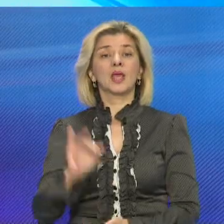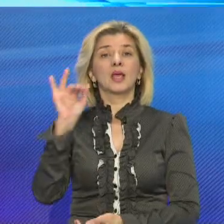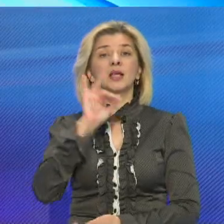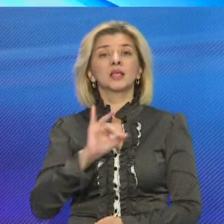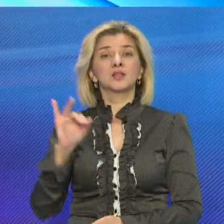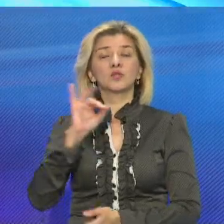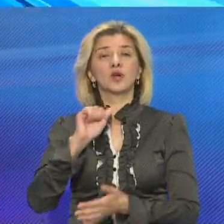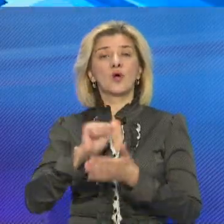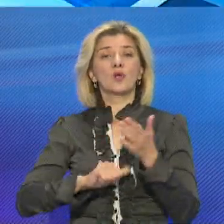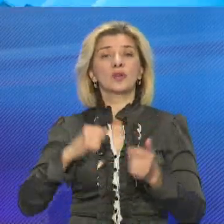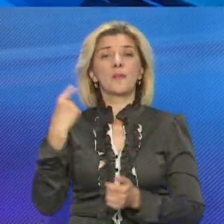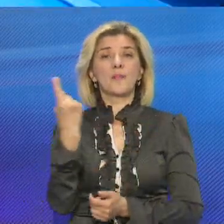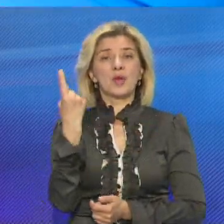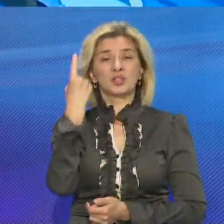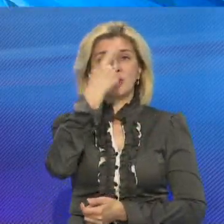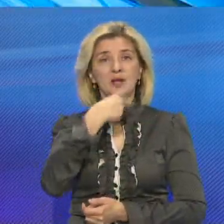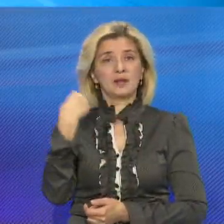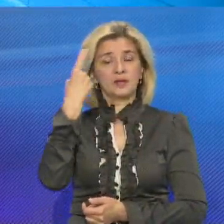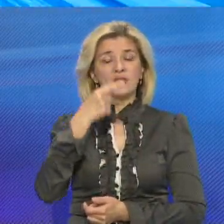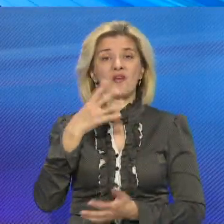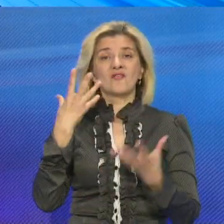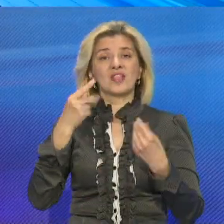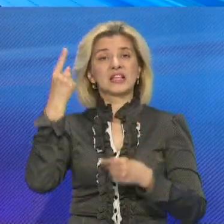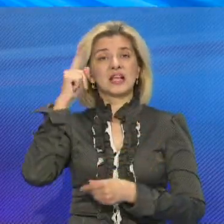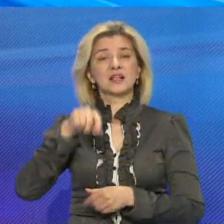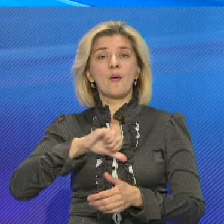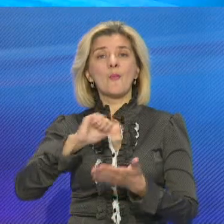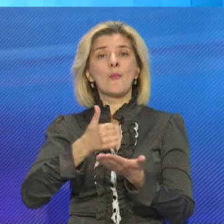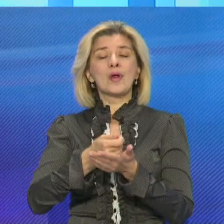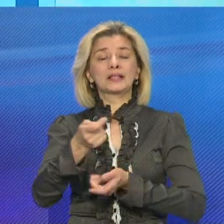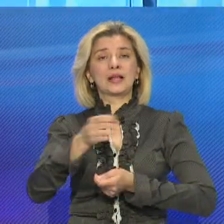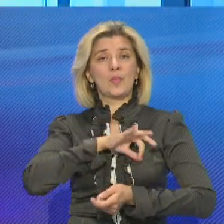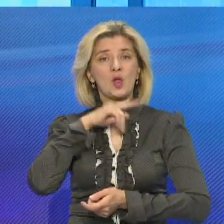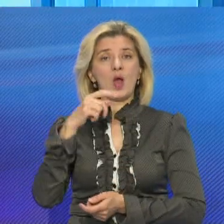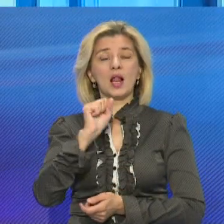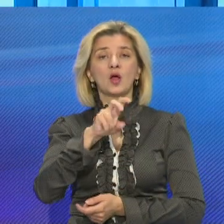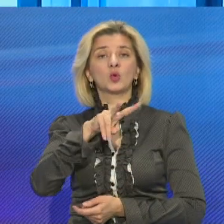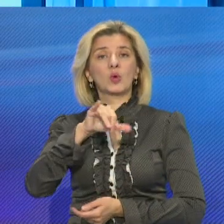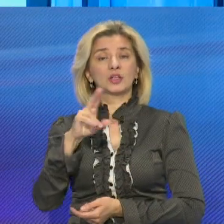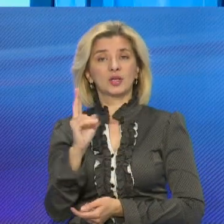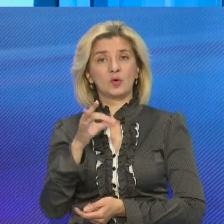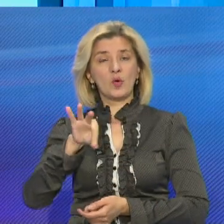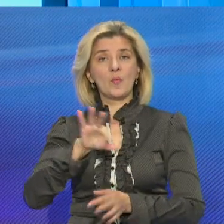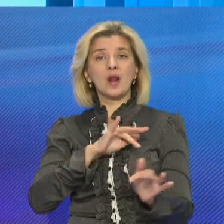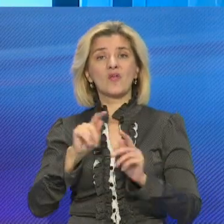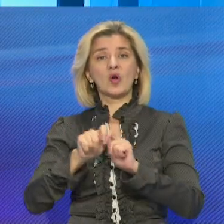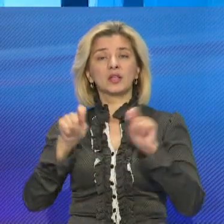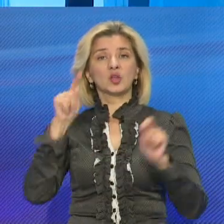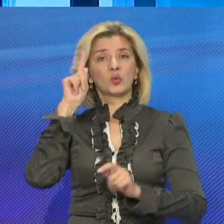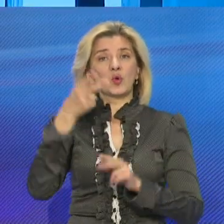Гісторыя ад першай асобы. У дзень ведаў прэзідэнт Беларусі Александр Лукашэнка правёў адкрыты ўрок для студэнтаў і вучняў